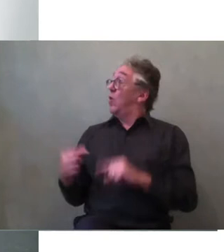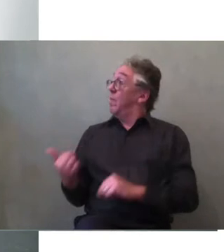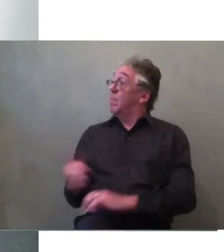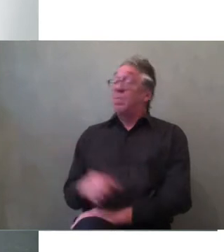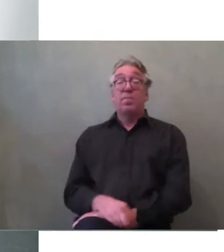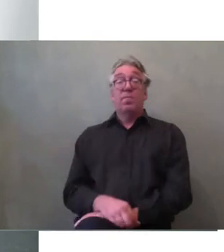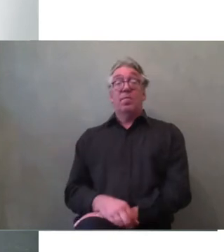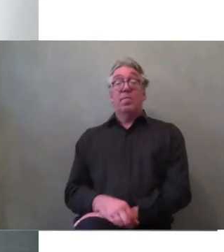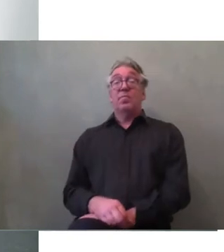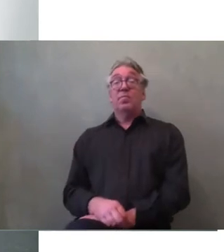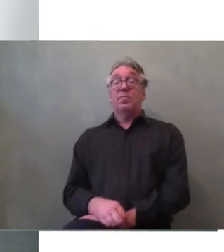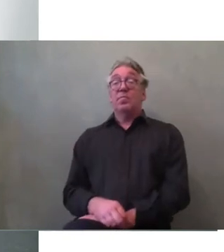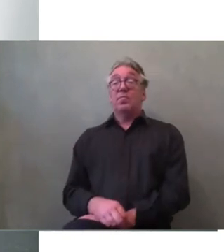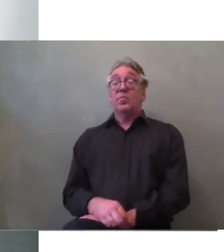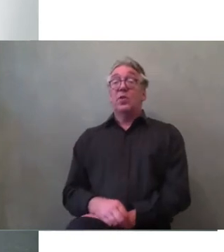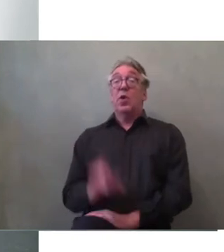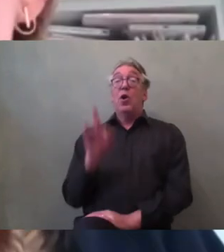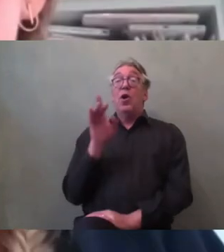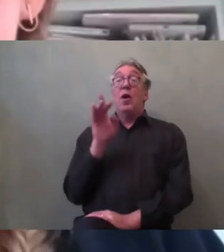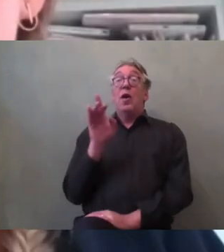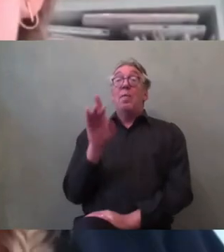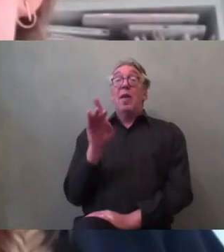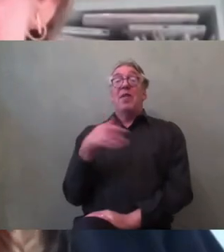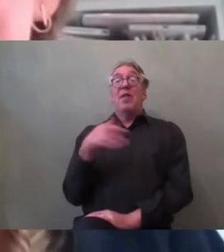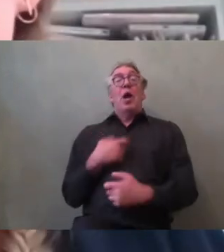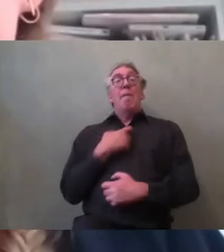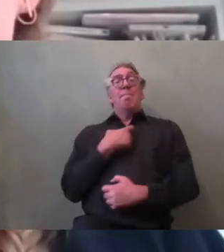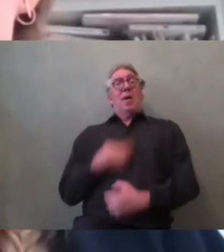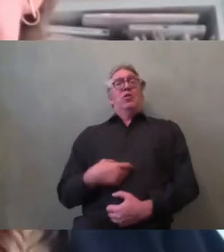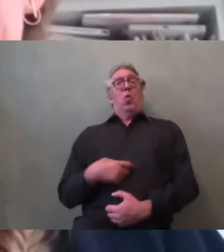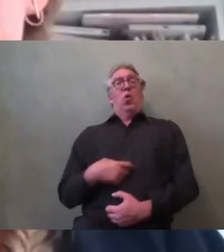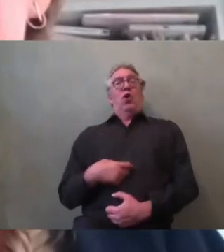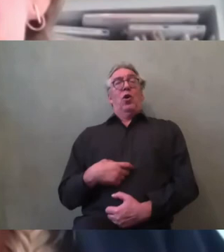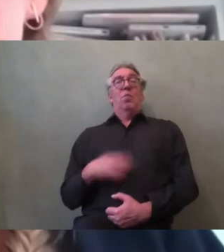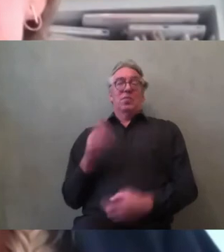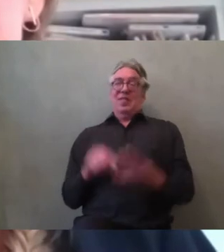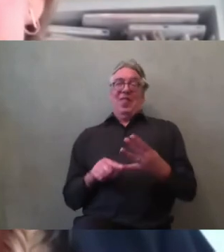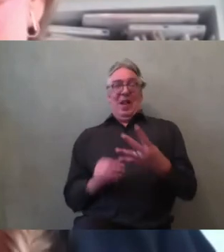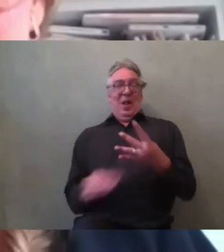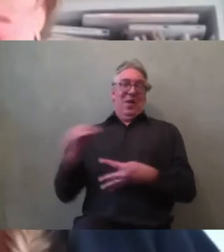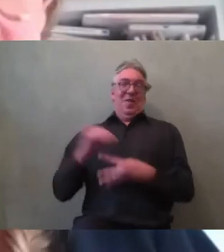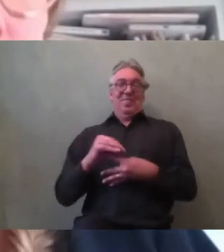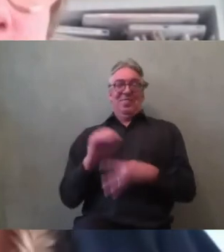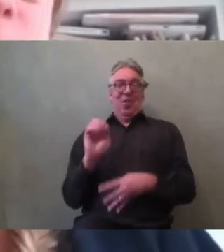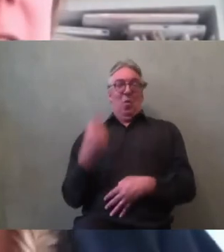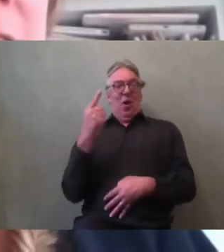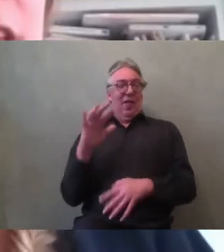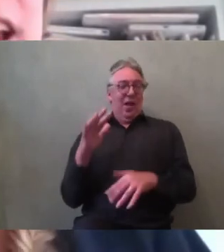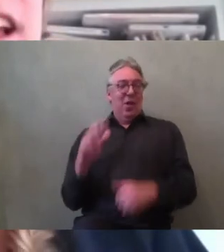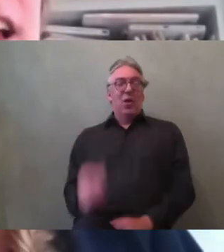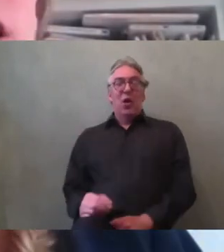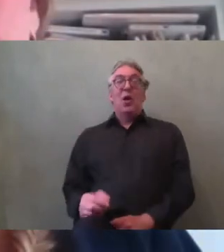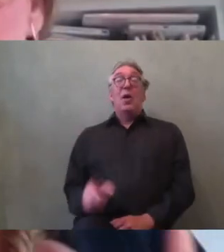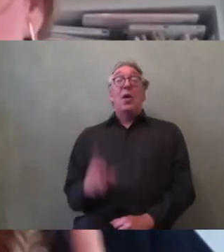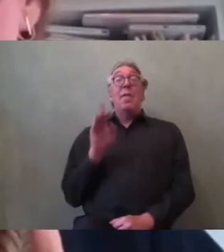De P van persoonlijk is de laatste. En meteen de allerbelangrijkste en misschien de allereerste waarmee je moet beginnen. De P van persoonlijk geeft